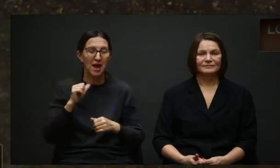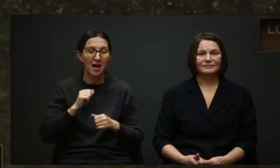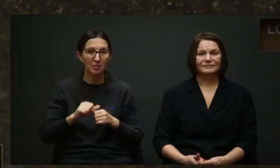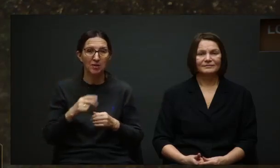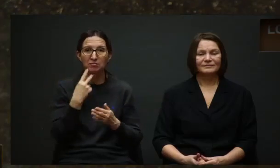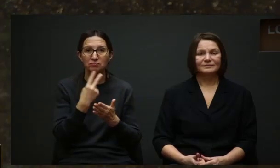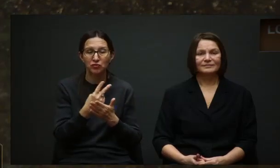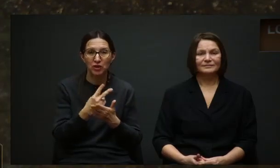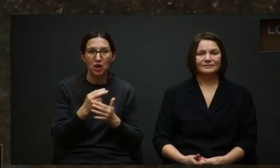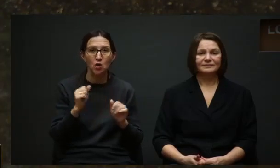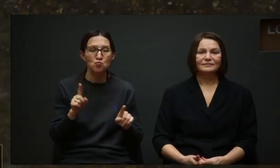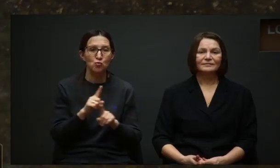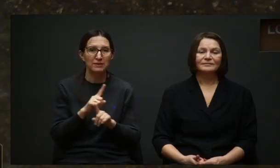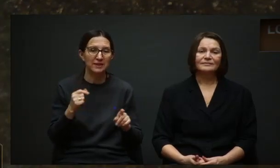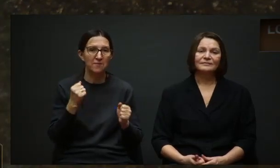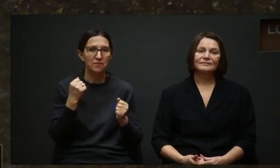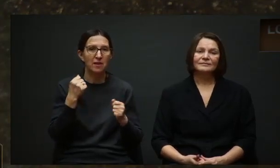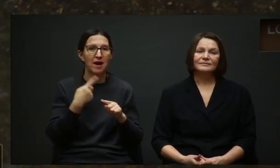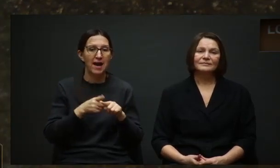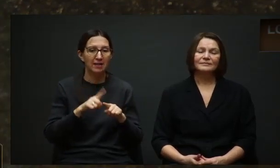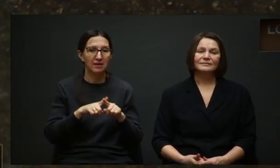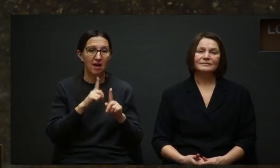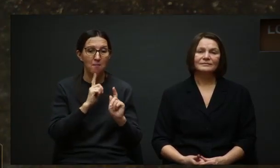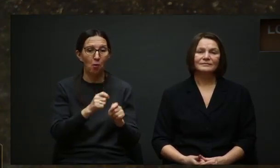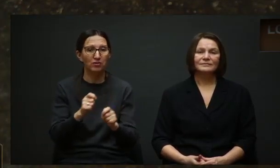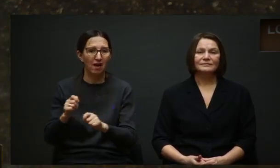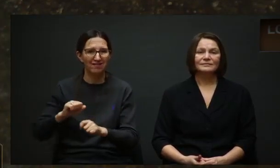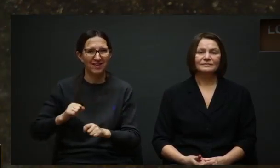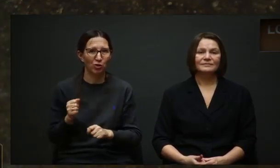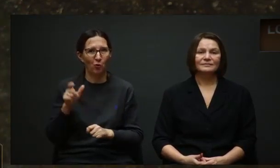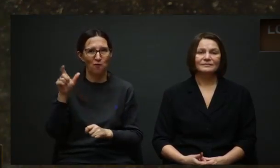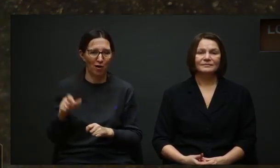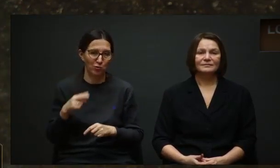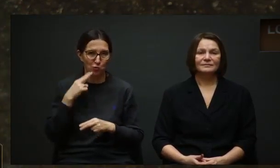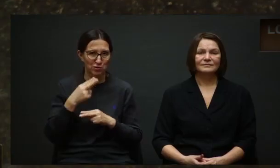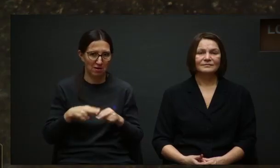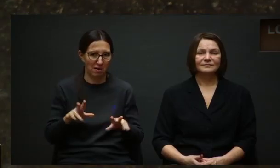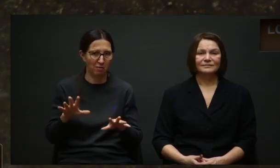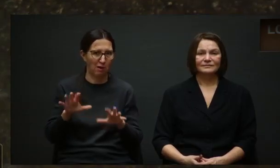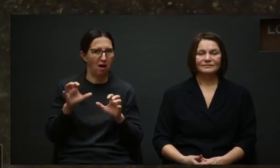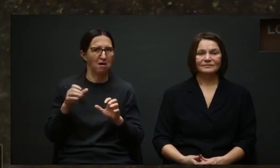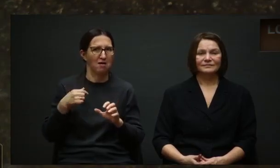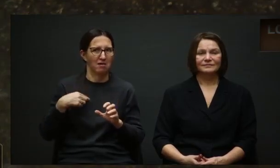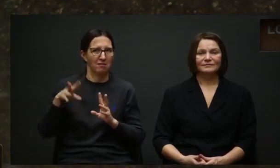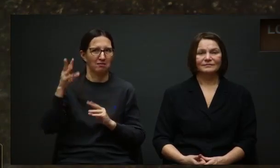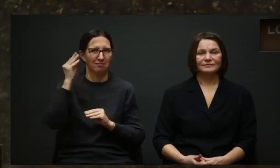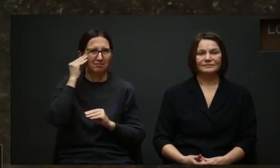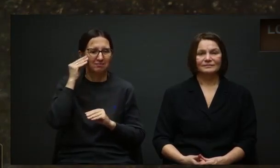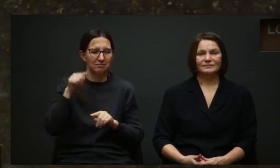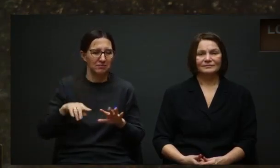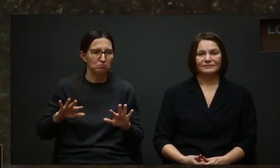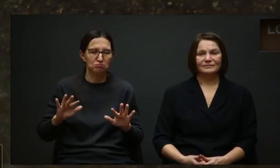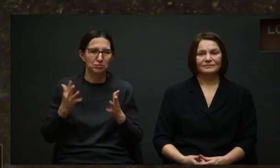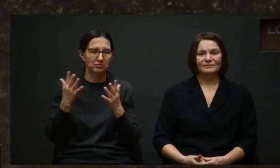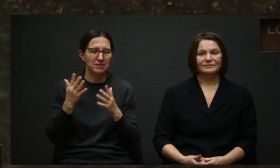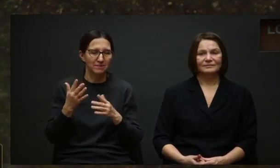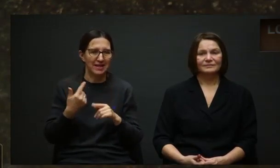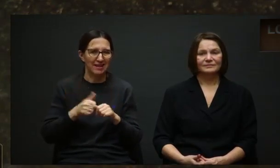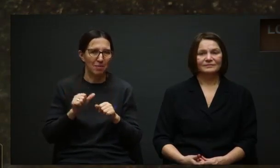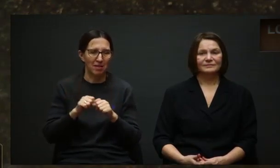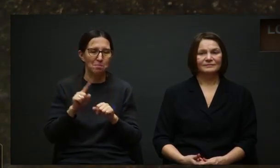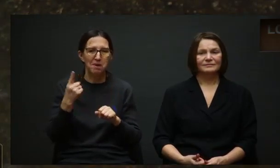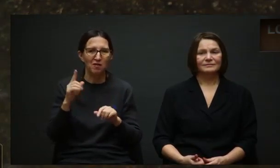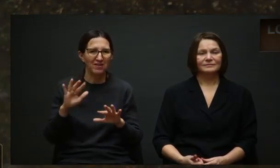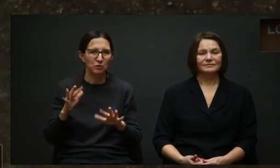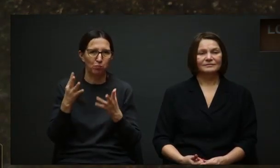музей, выставку подарков товарищу Сталину. Вот. Я ее запомнил как первое событие в культурной